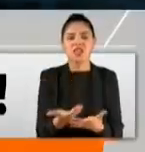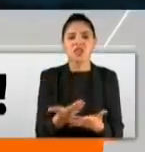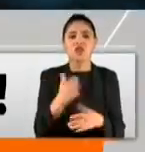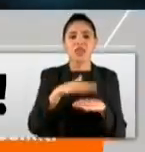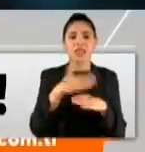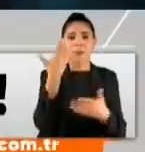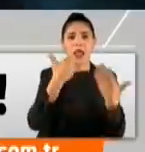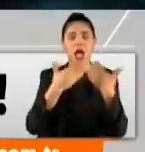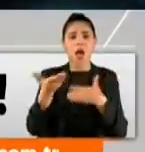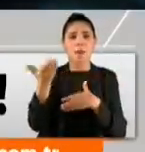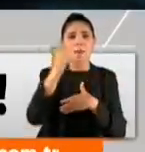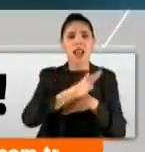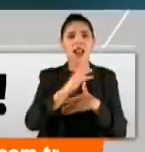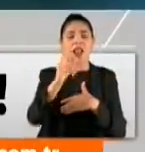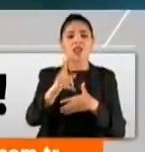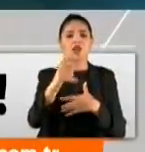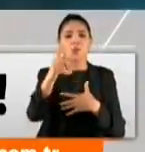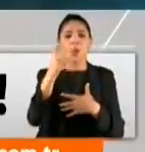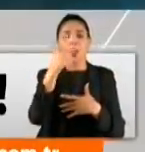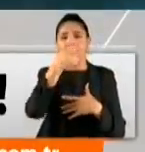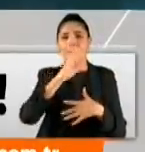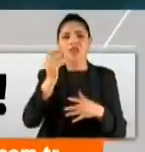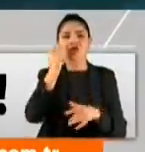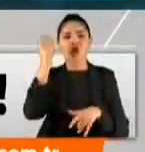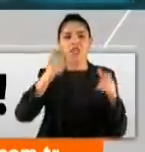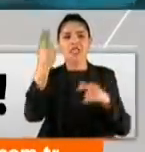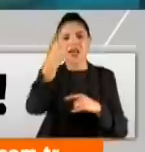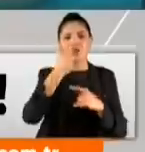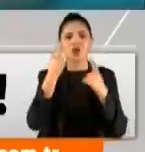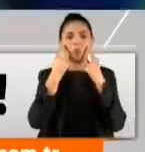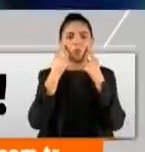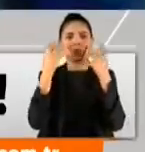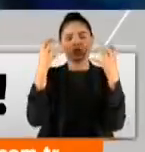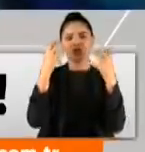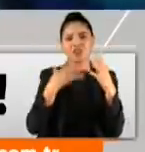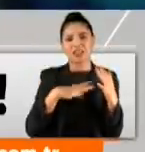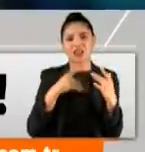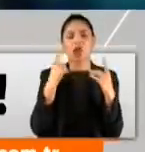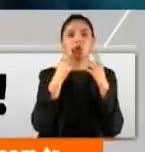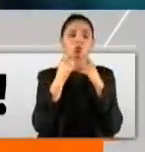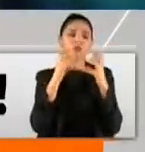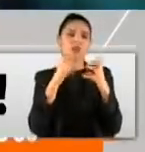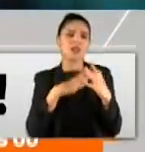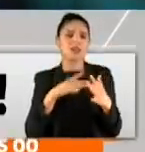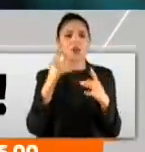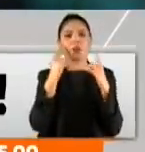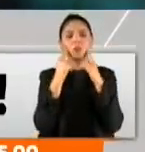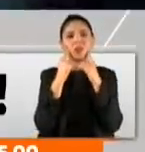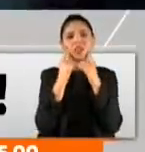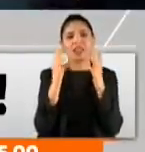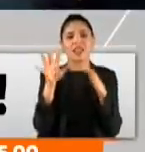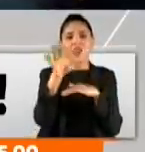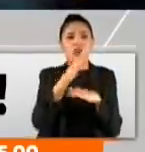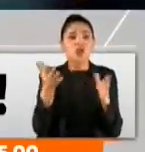Yapılan ameliyatlar sonrasında birbirine benzeyen bu kadar insanın olmasının sebebi o. İşte elmacık kemiklerim çıkık olsun, dudaklar dolgun olsun, yanak ince olsun. Bir